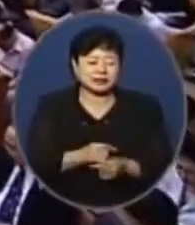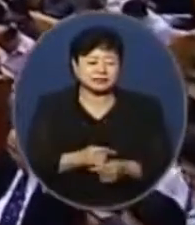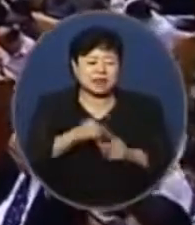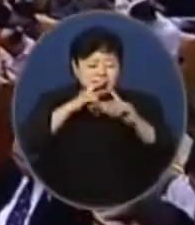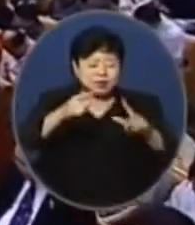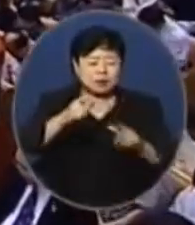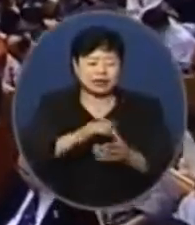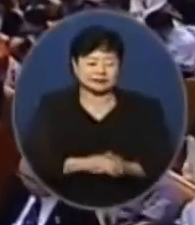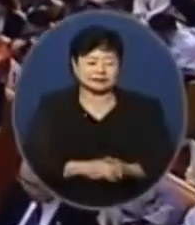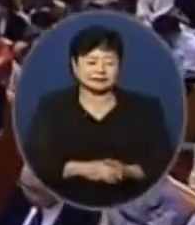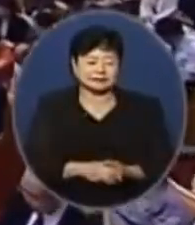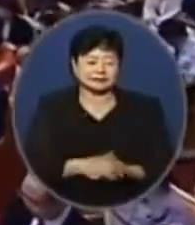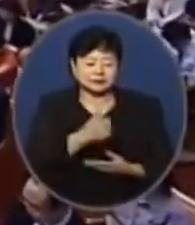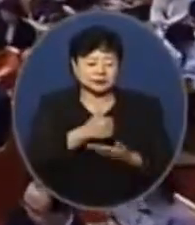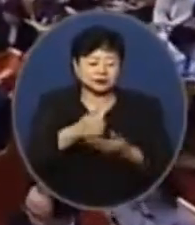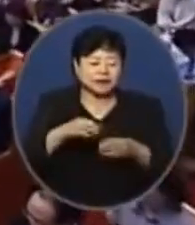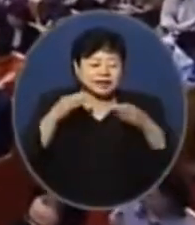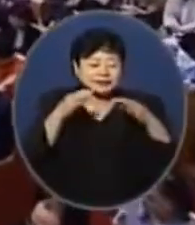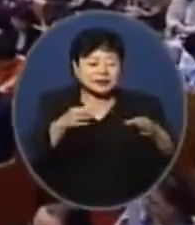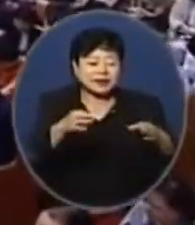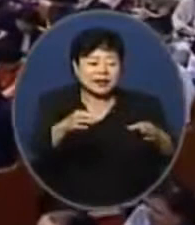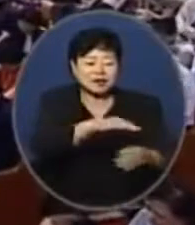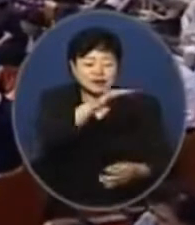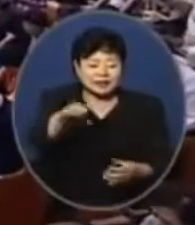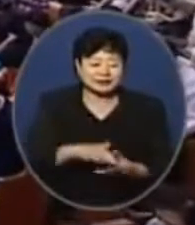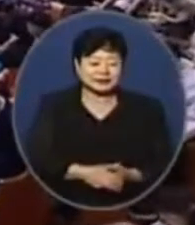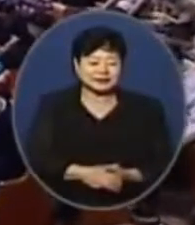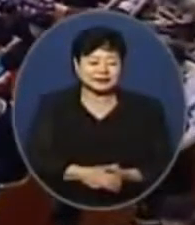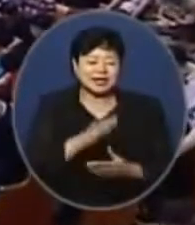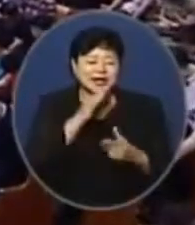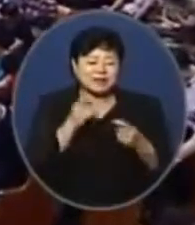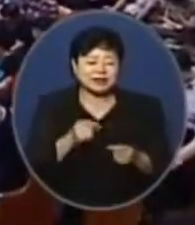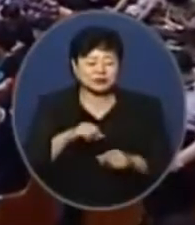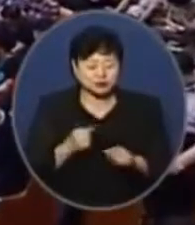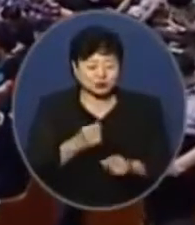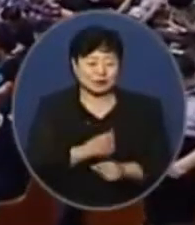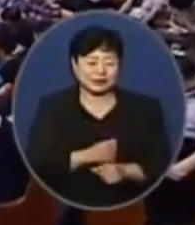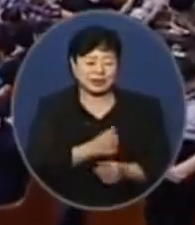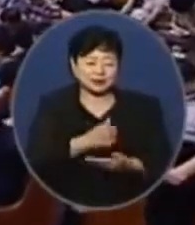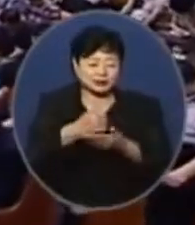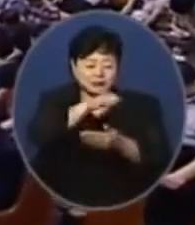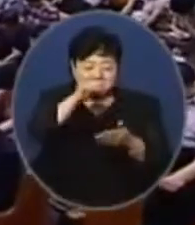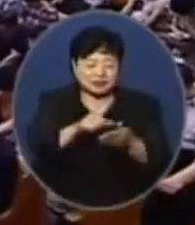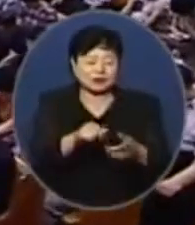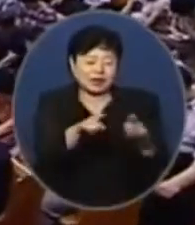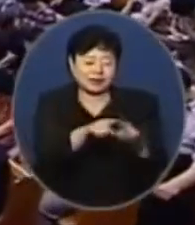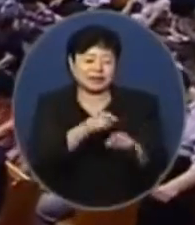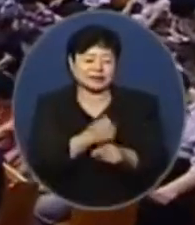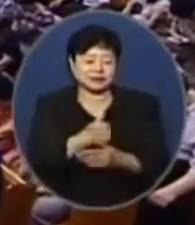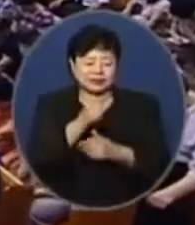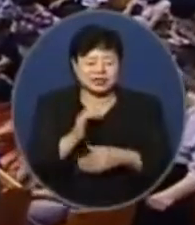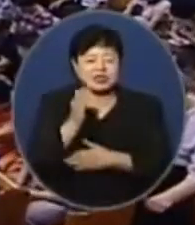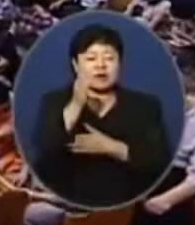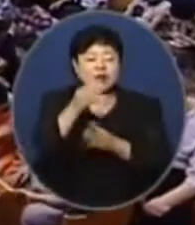선포하고 나아가라. 주님의 음성에 우리는 아멘으로 순종합니다. 주님 우리 일생 동안 함께하여 주셔서